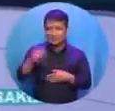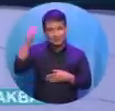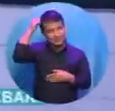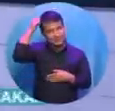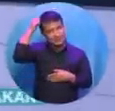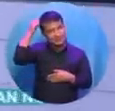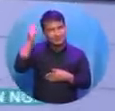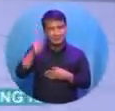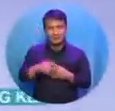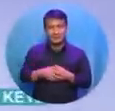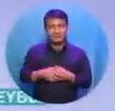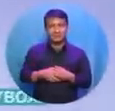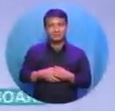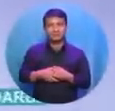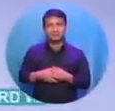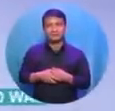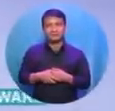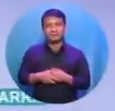Ito na.